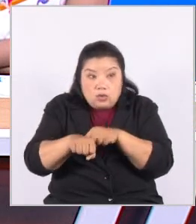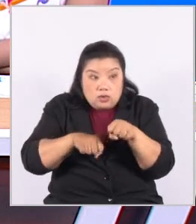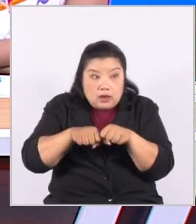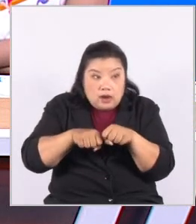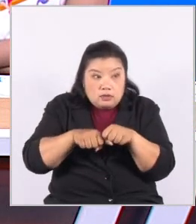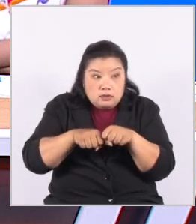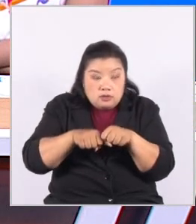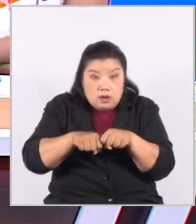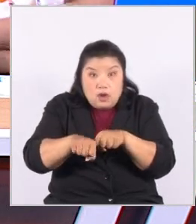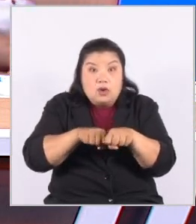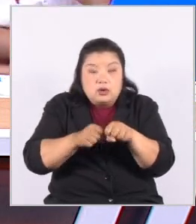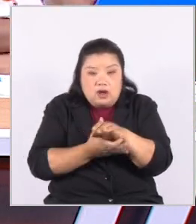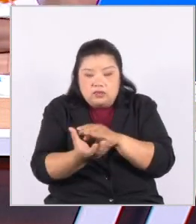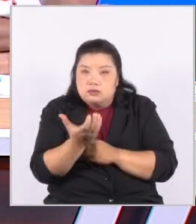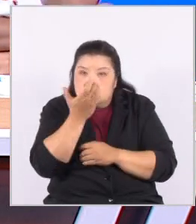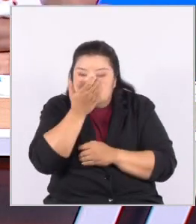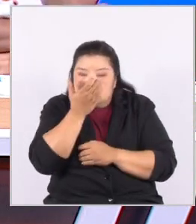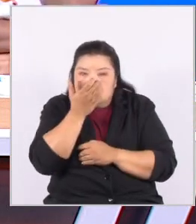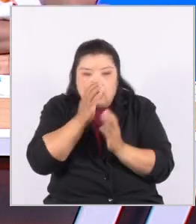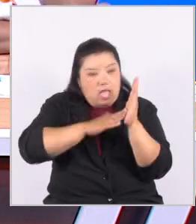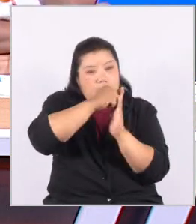ขาไปดมรองเท้าแล้วไปเลียรองเท้าด้วย